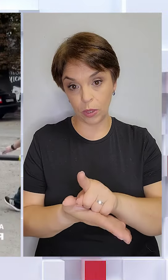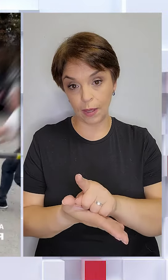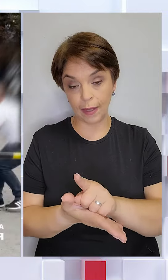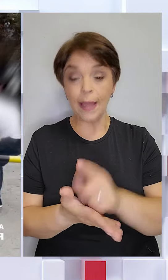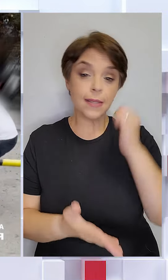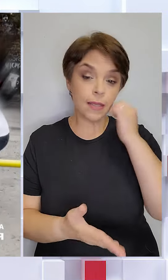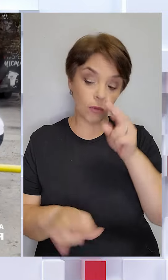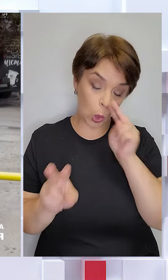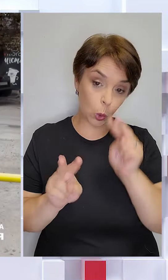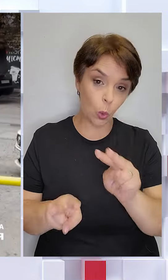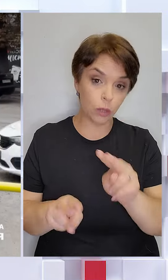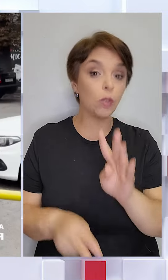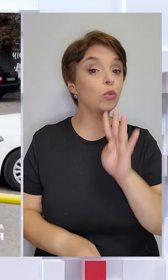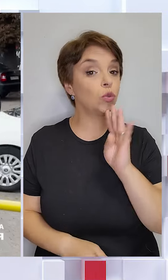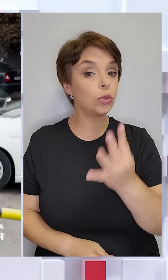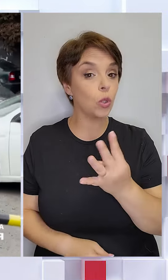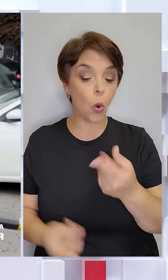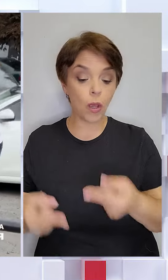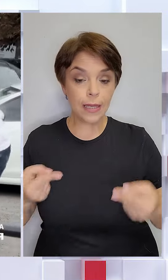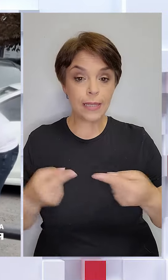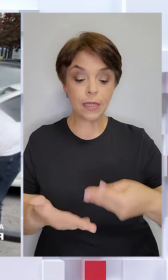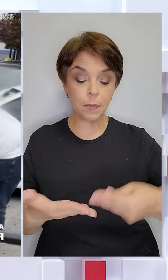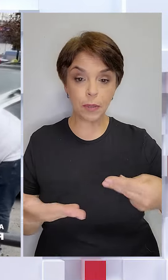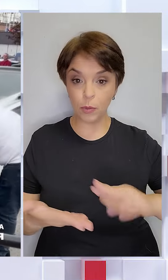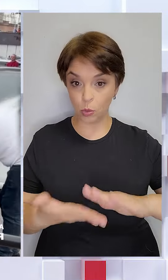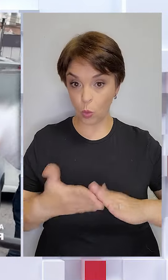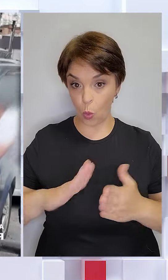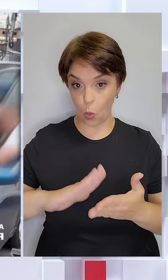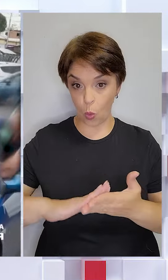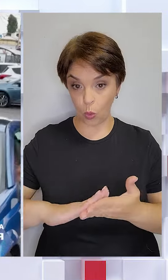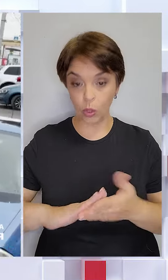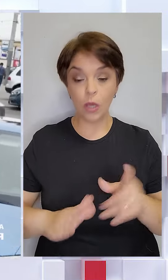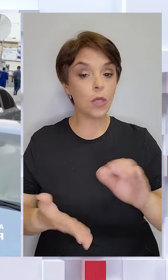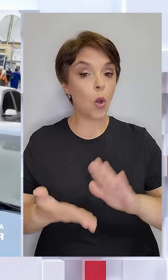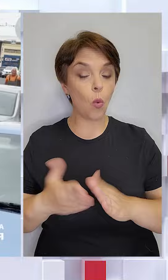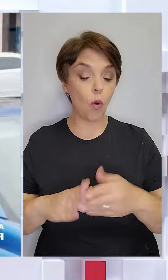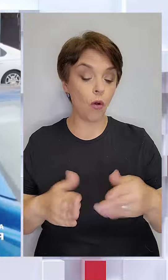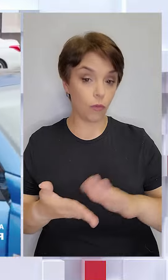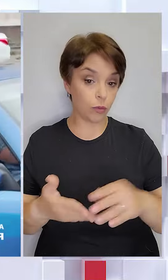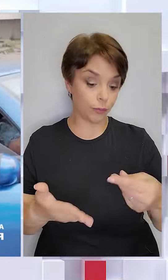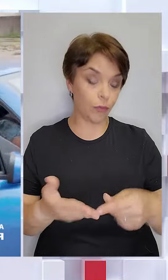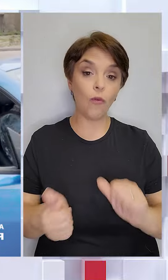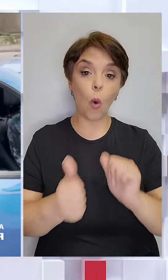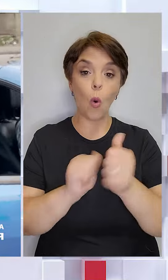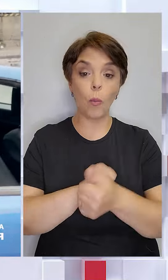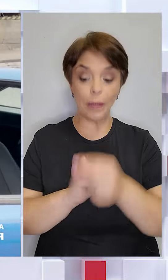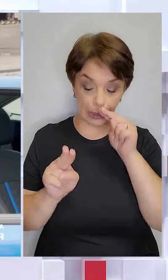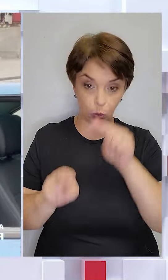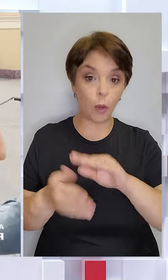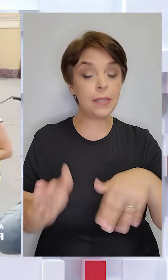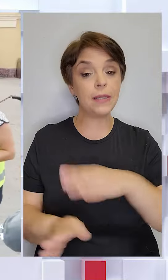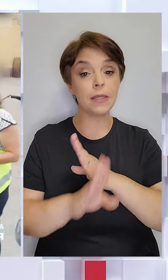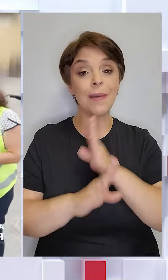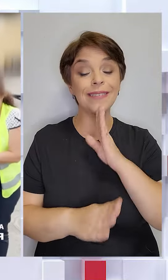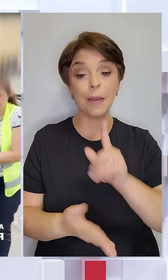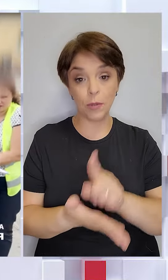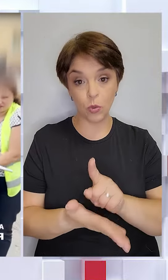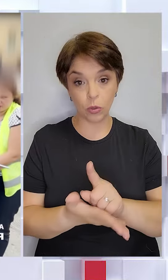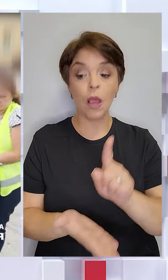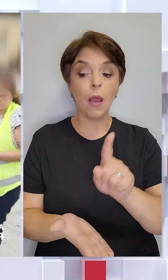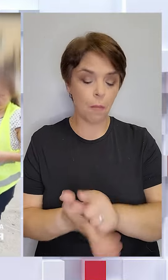За старенькою вона доглядала 4 роки, згідно з підписаною угодою. За умовами договору, в обмін на догляд, після смерті